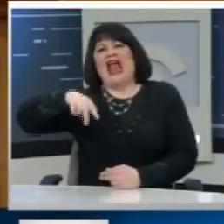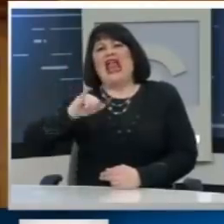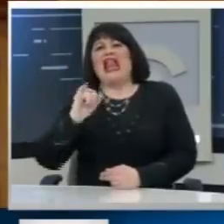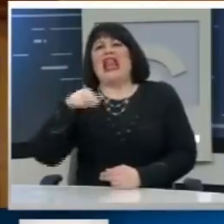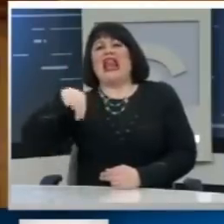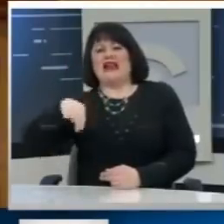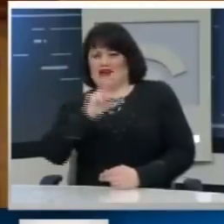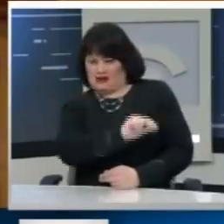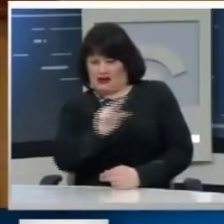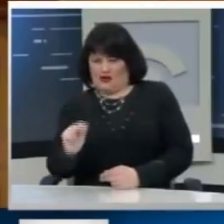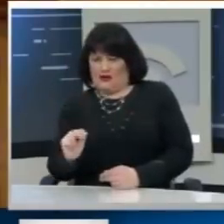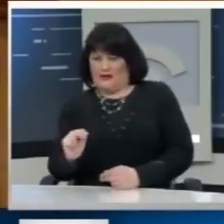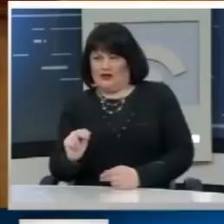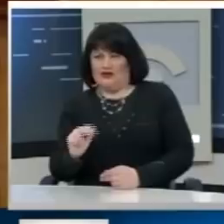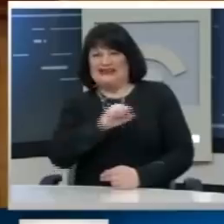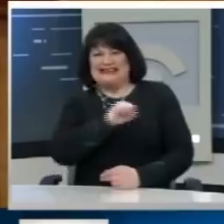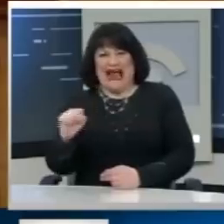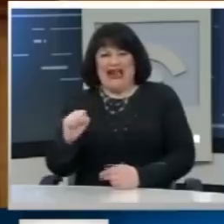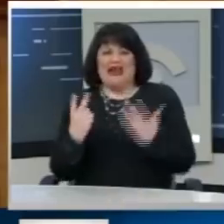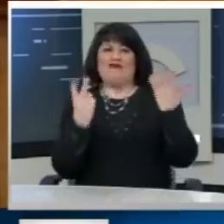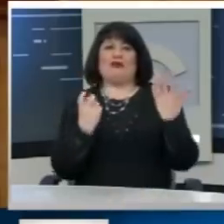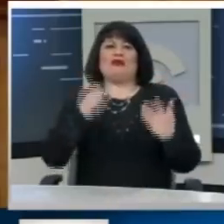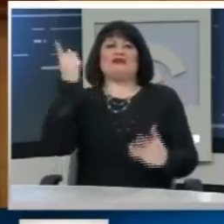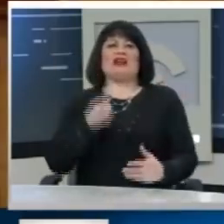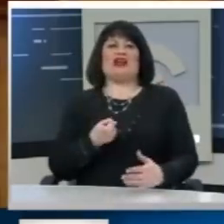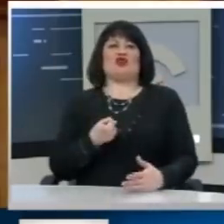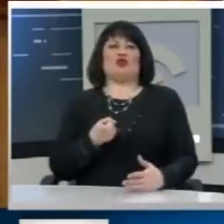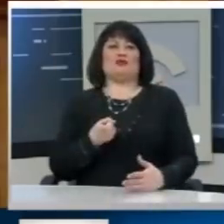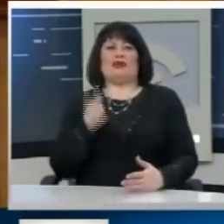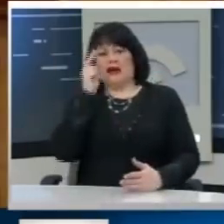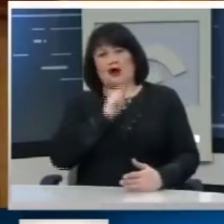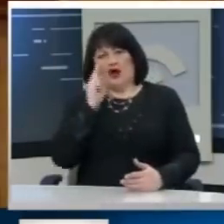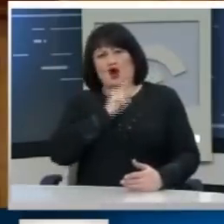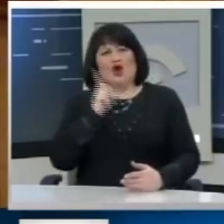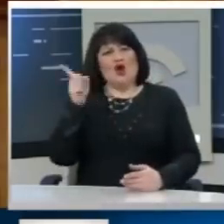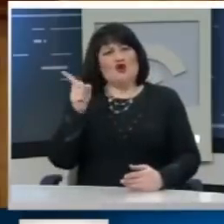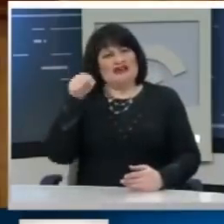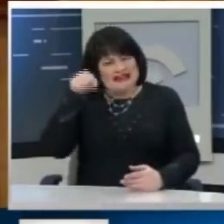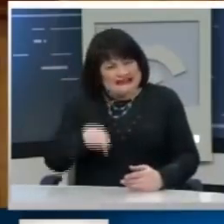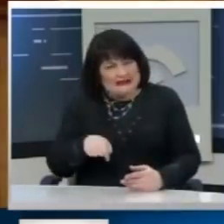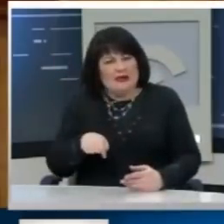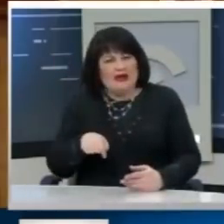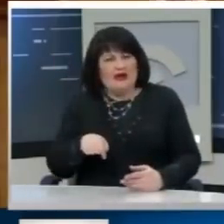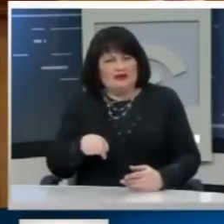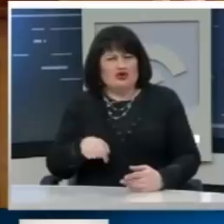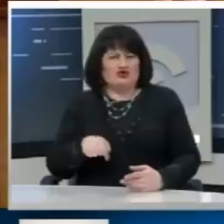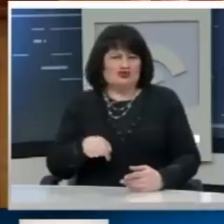χθεσινή δημοσκόπηση έχει 70% δημοτικότητα. Πρώτη φορά στη Ρωσία, τη σημερινή την καπιταλιστική. Τι